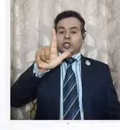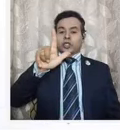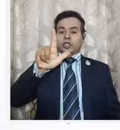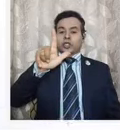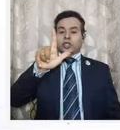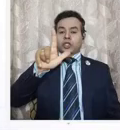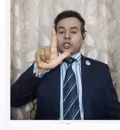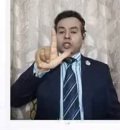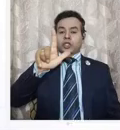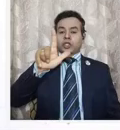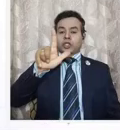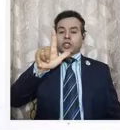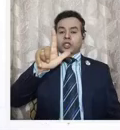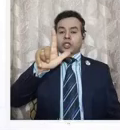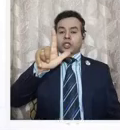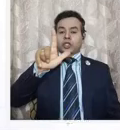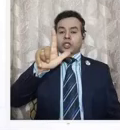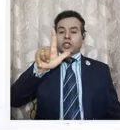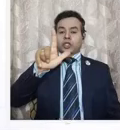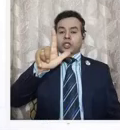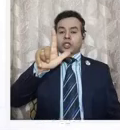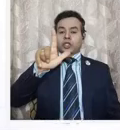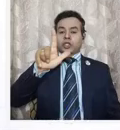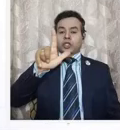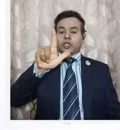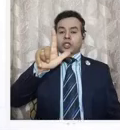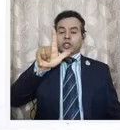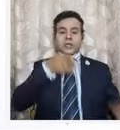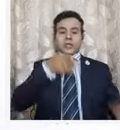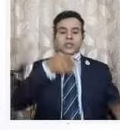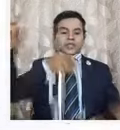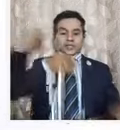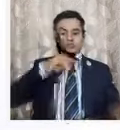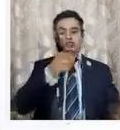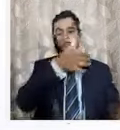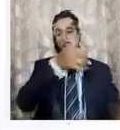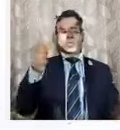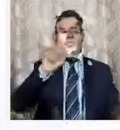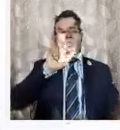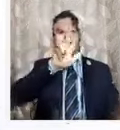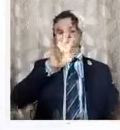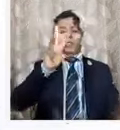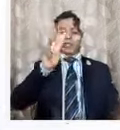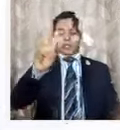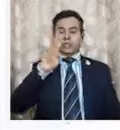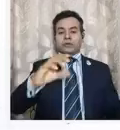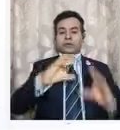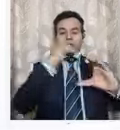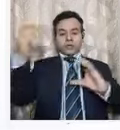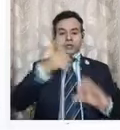385 জন এবং 2টি সমুদ্র বন্দরে 169 জন। এ পর্যন্ত স্ক্রিনিং হয়েছে